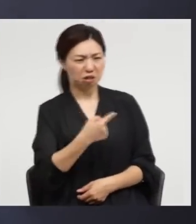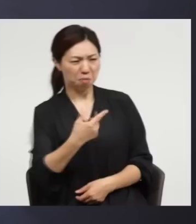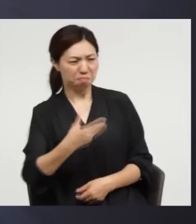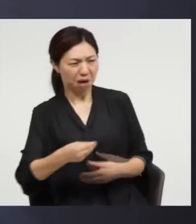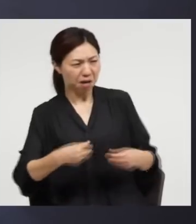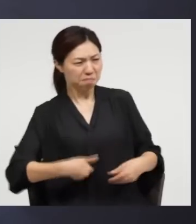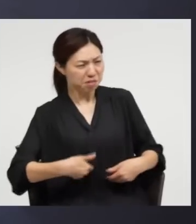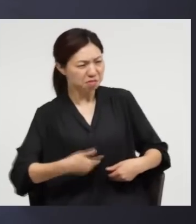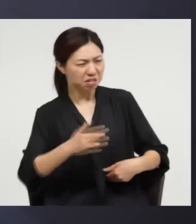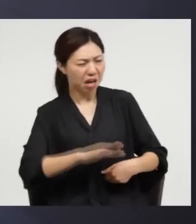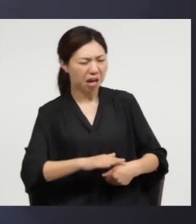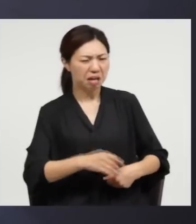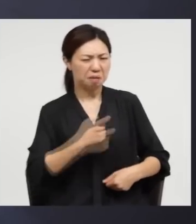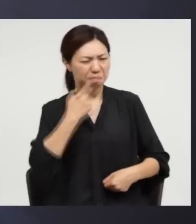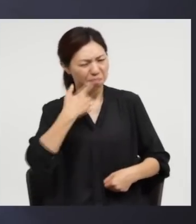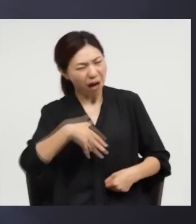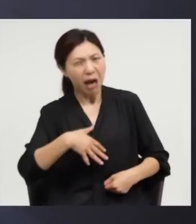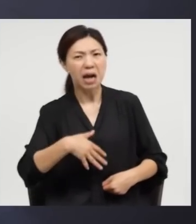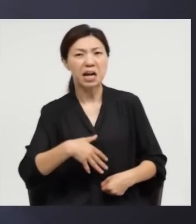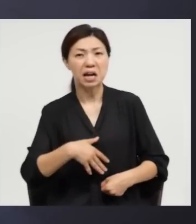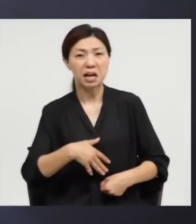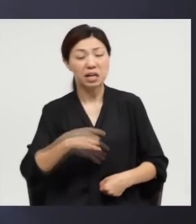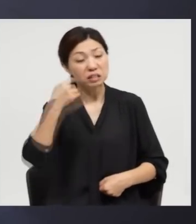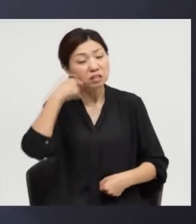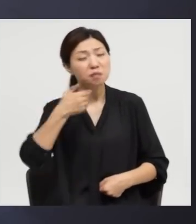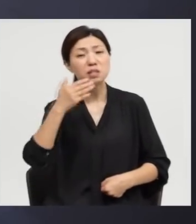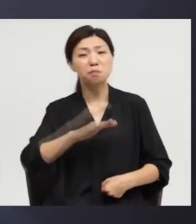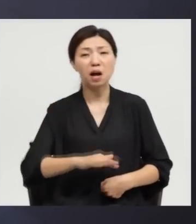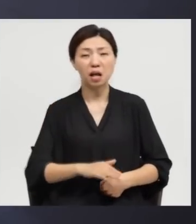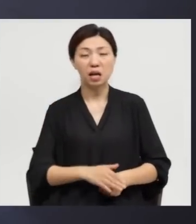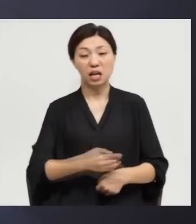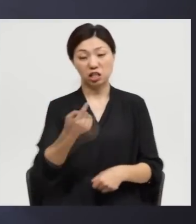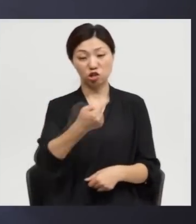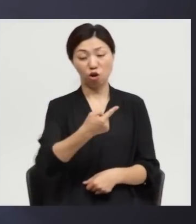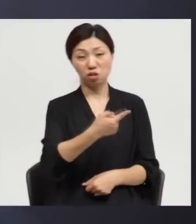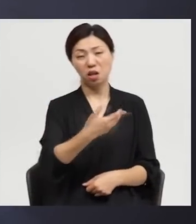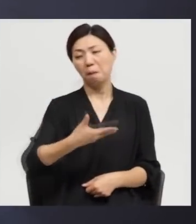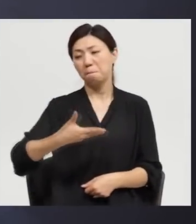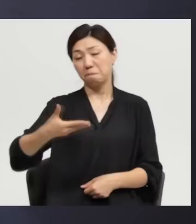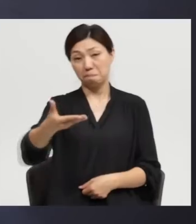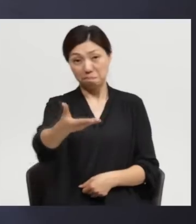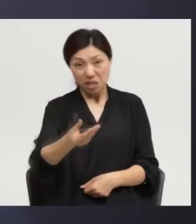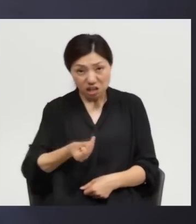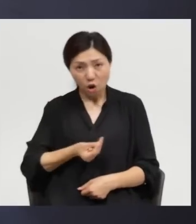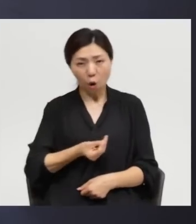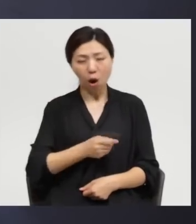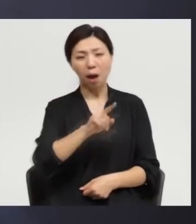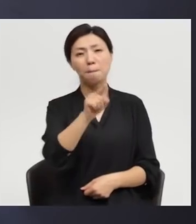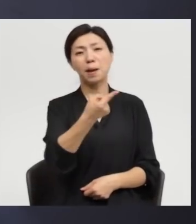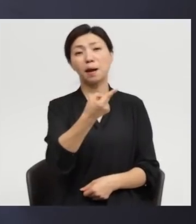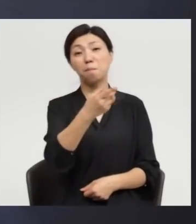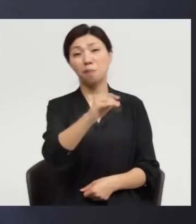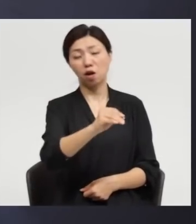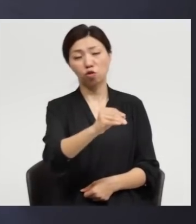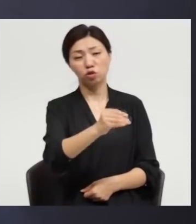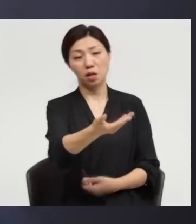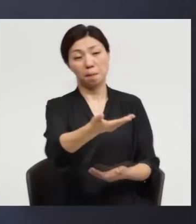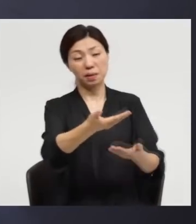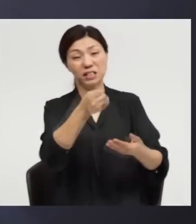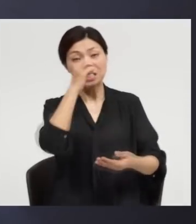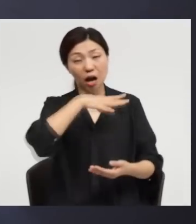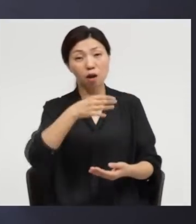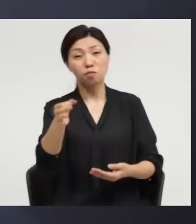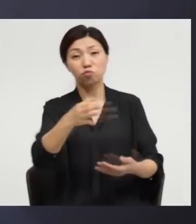조금 지는 1,000만 원이 필요한데 100만 원 갖고 만족하겠어요. 그러나 1,000만 원은 빌려주는 거고